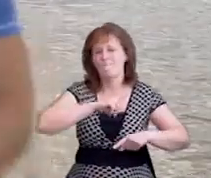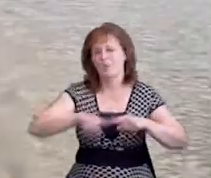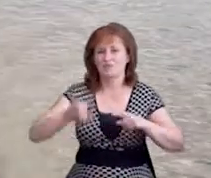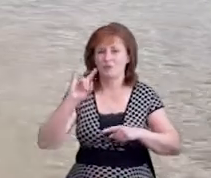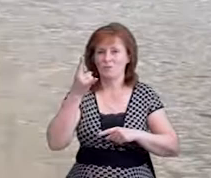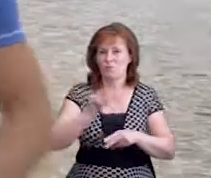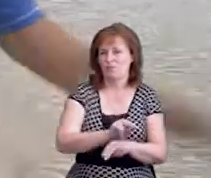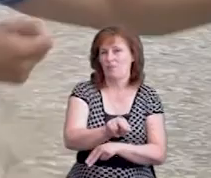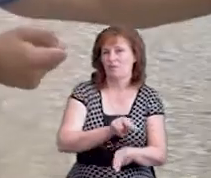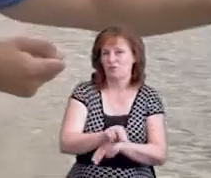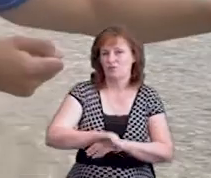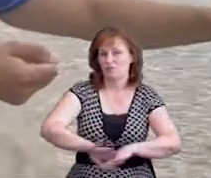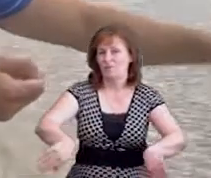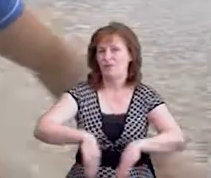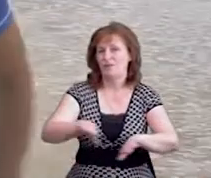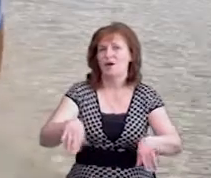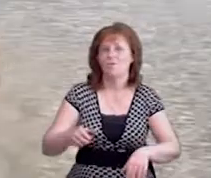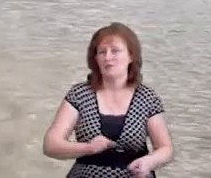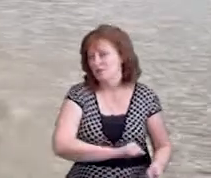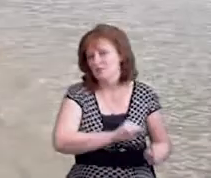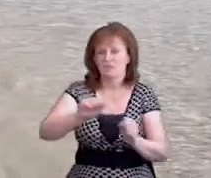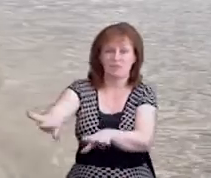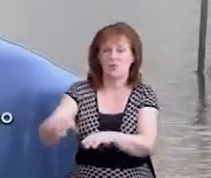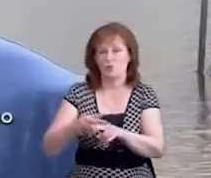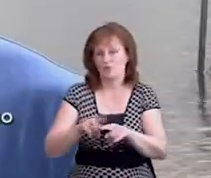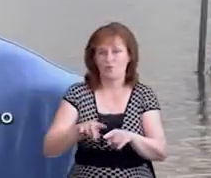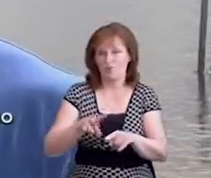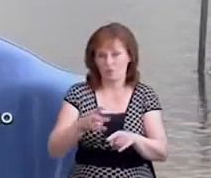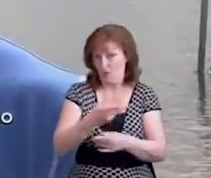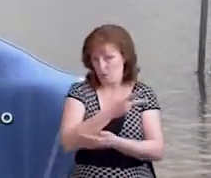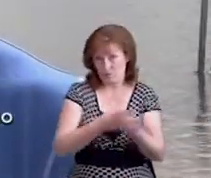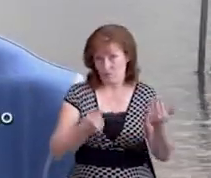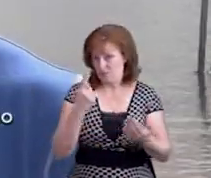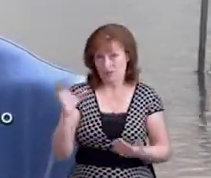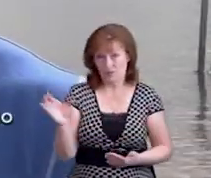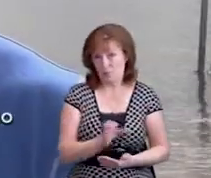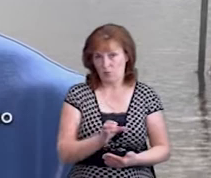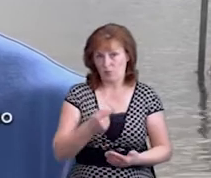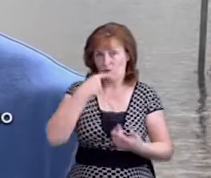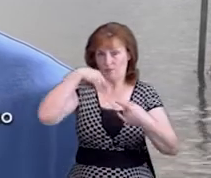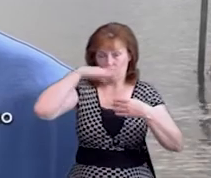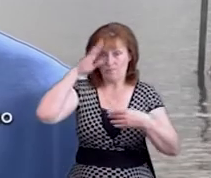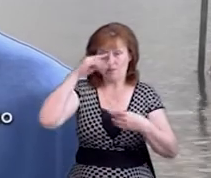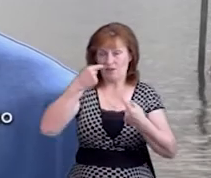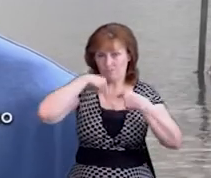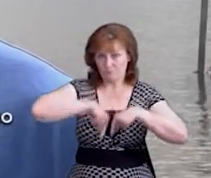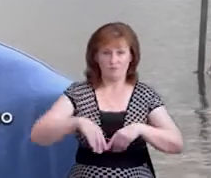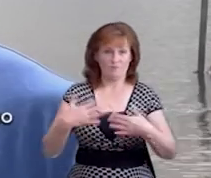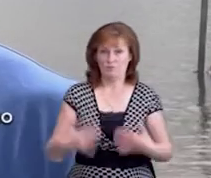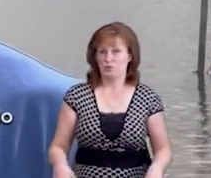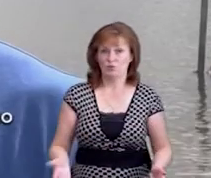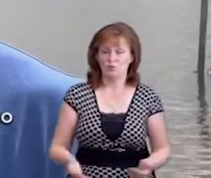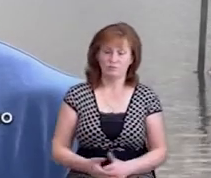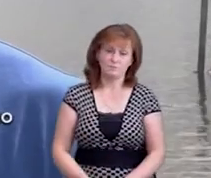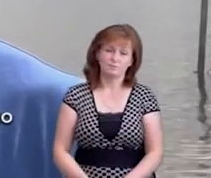легко взяти за плавки і закинути в воду. Але це велика ошибка. Утонути – це ж діло секунди. Захлібнутися, утонути. І плюс к этому,